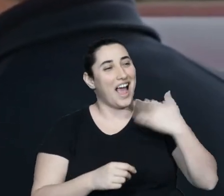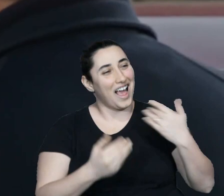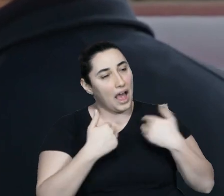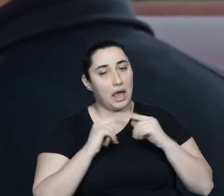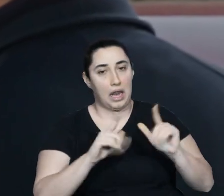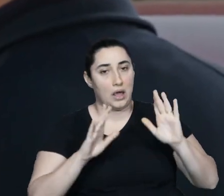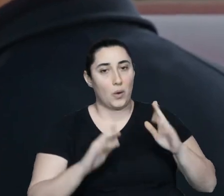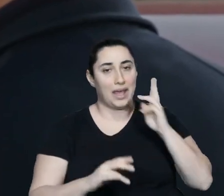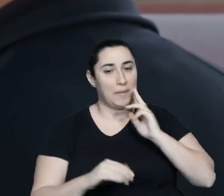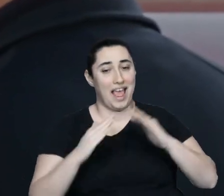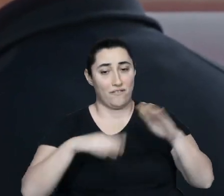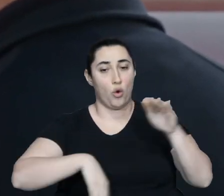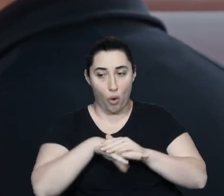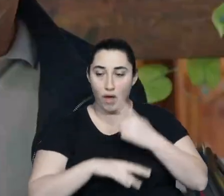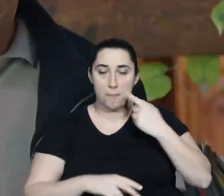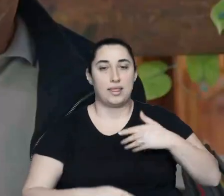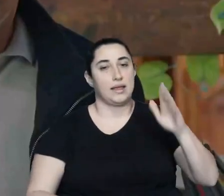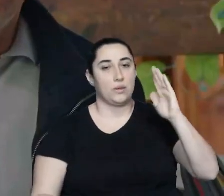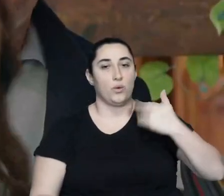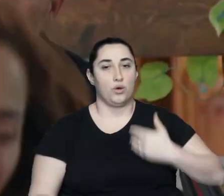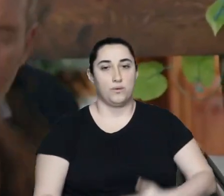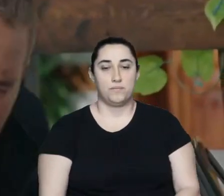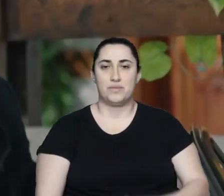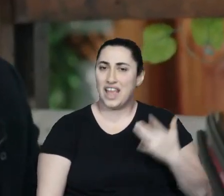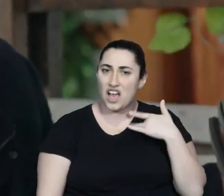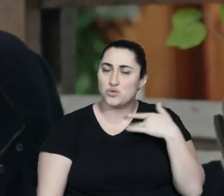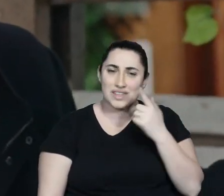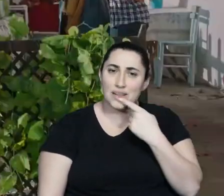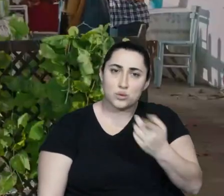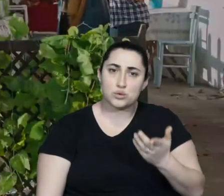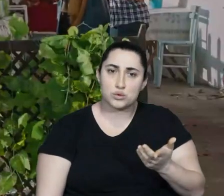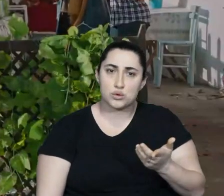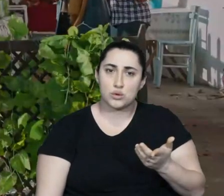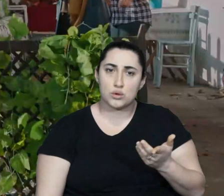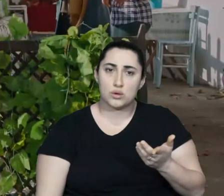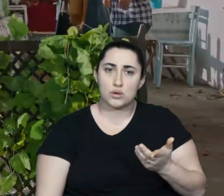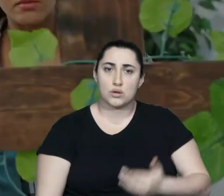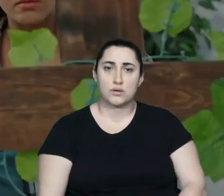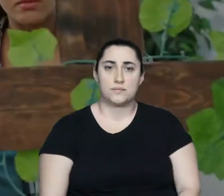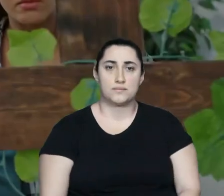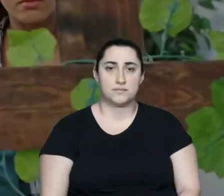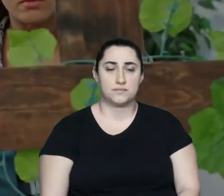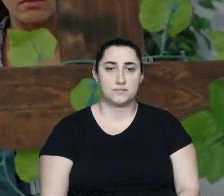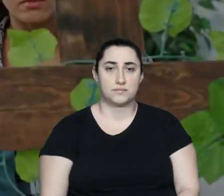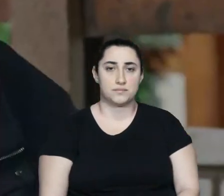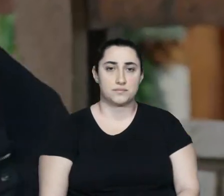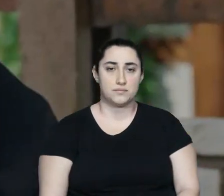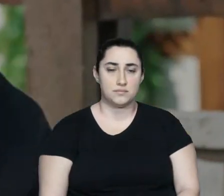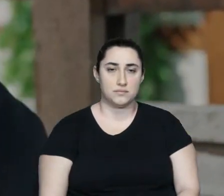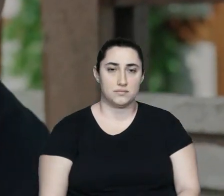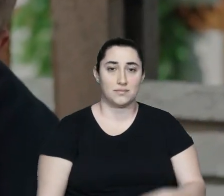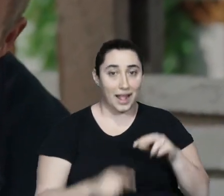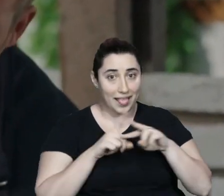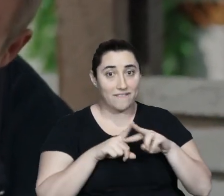yok. Kibarca evden kovdunuz, ben de gidiyorum işte. Ne acıması Alev, ne diyorsun sen? Alev arabasına bindi. Gökçe çıkarken başını örtü